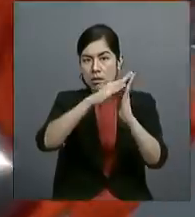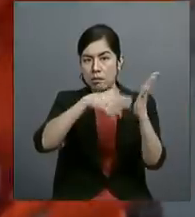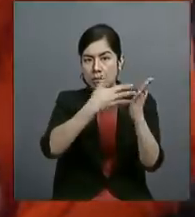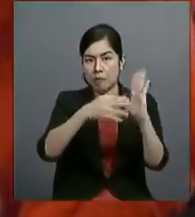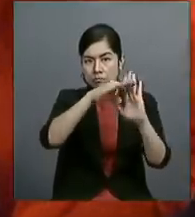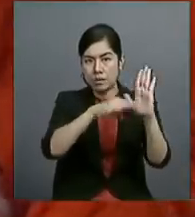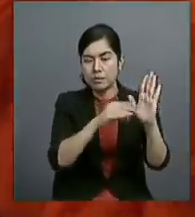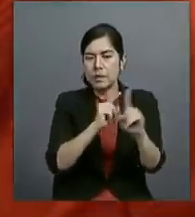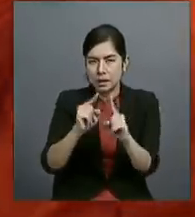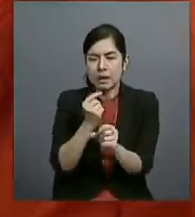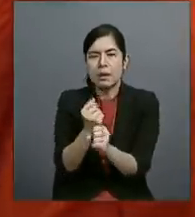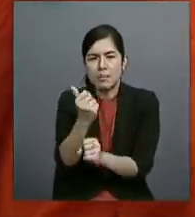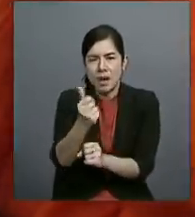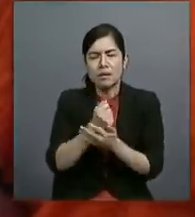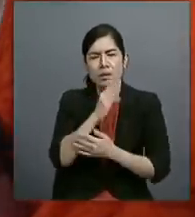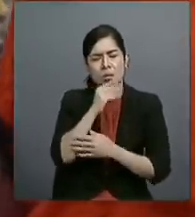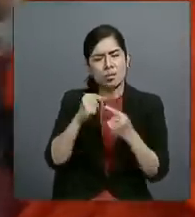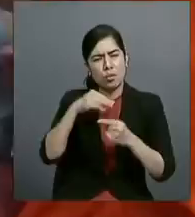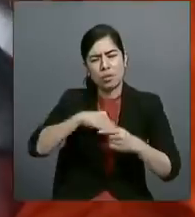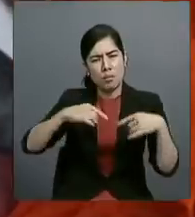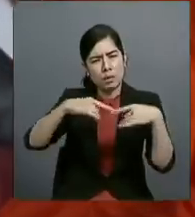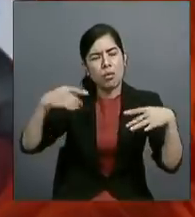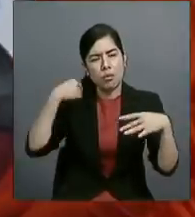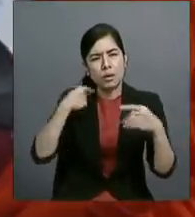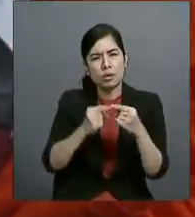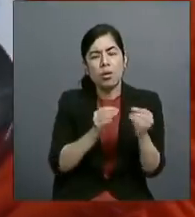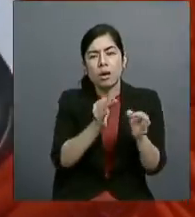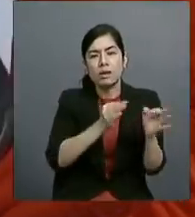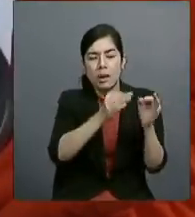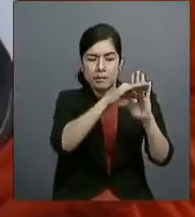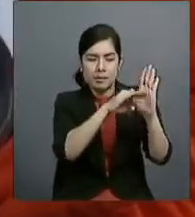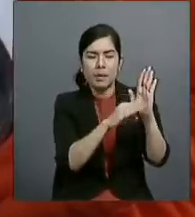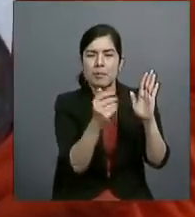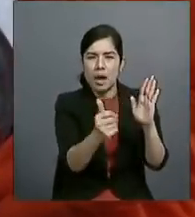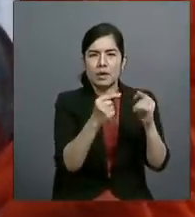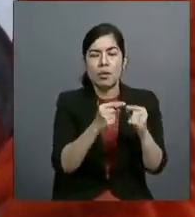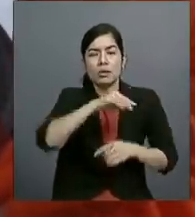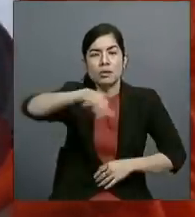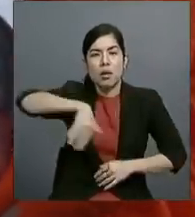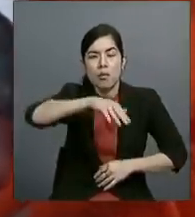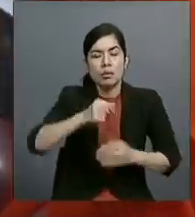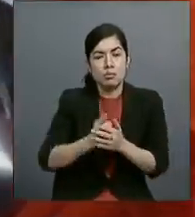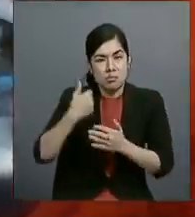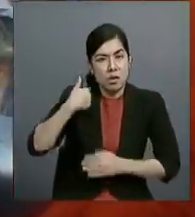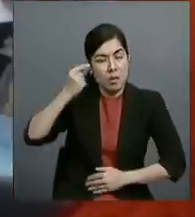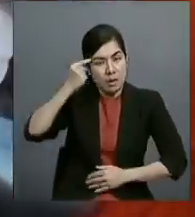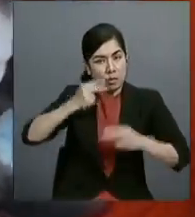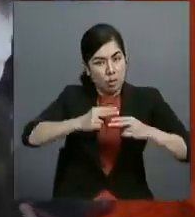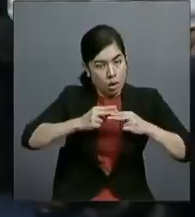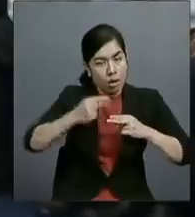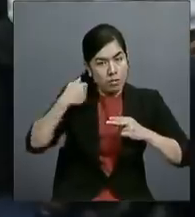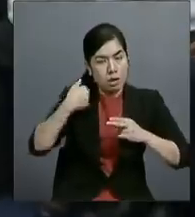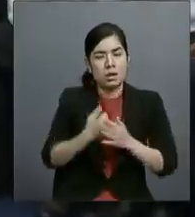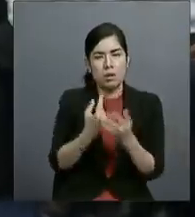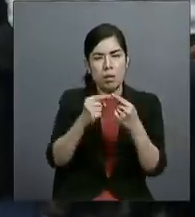ก็ควรว่ากันด้วยเนื้อหาสาระทุกคนมีความคิดมีจุดยืนของตัวเองได้แต่ไม่มีความจำเป็นจะต้องทำให้เกิดความ